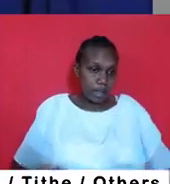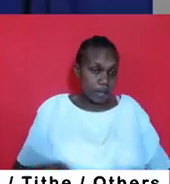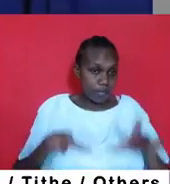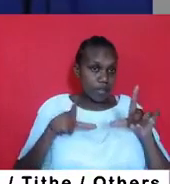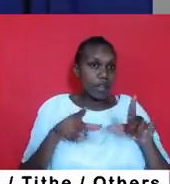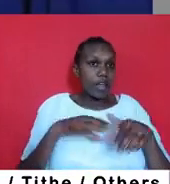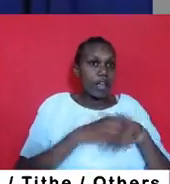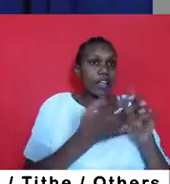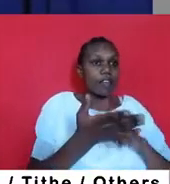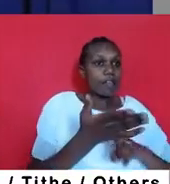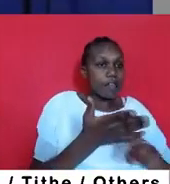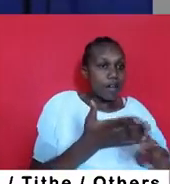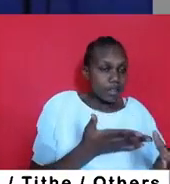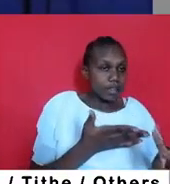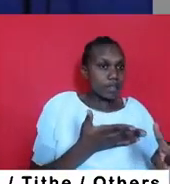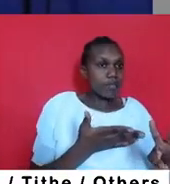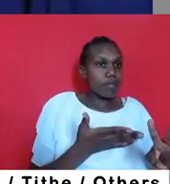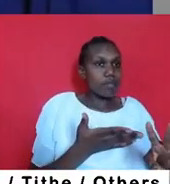katika mstari huo